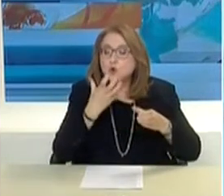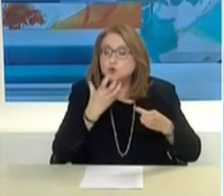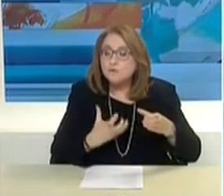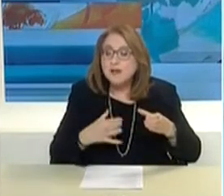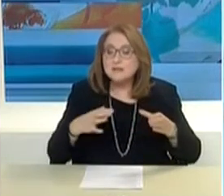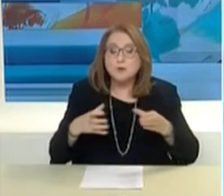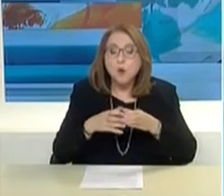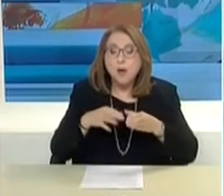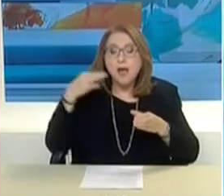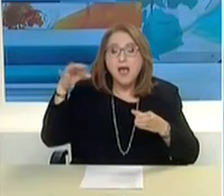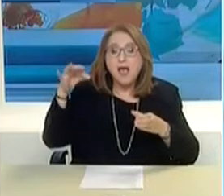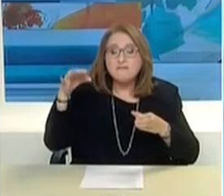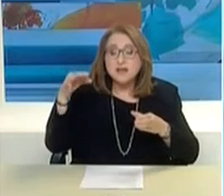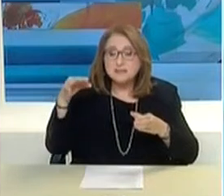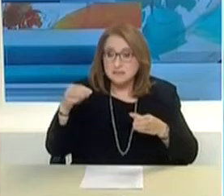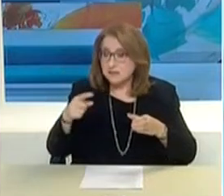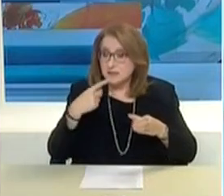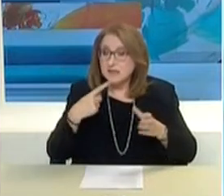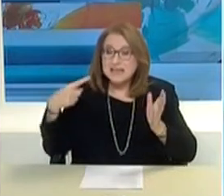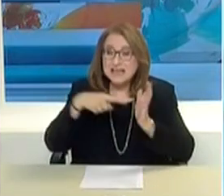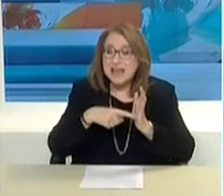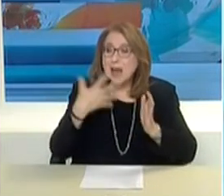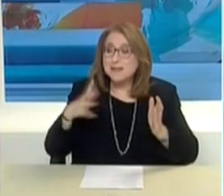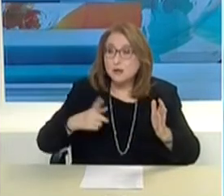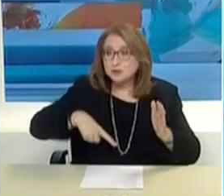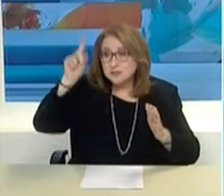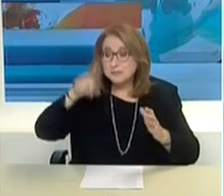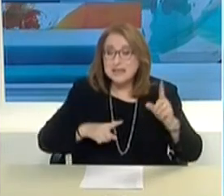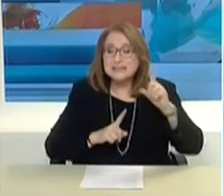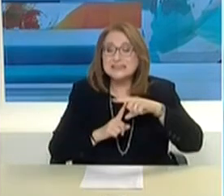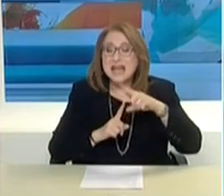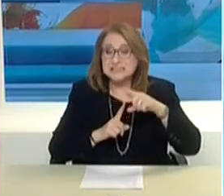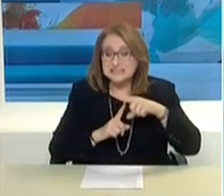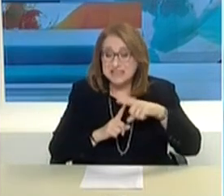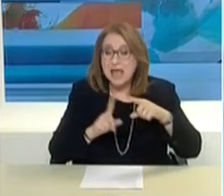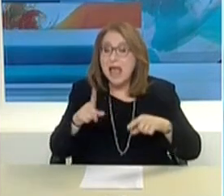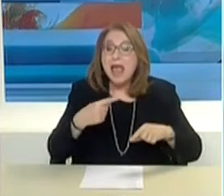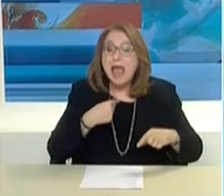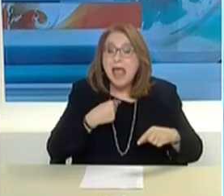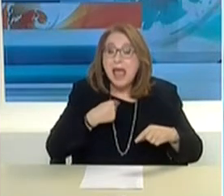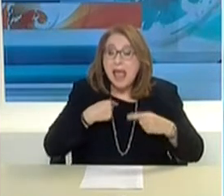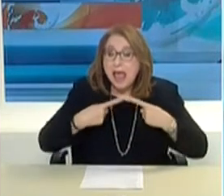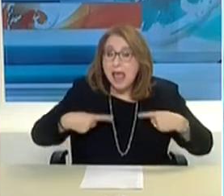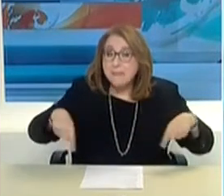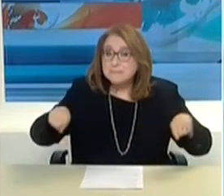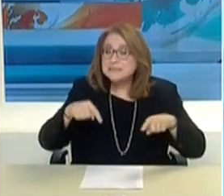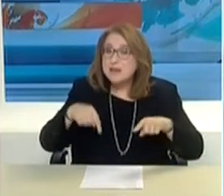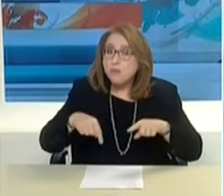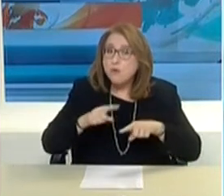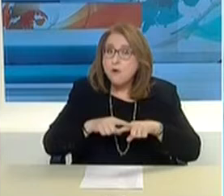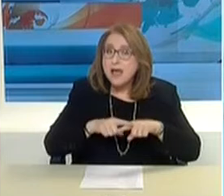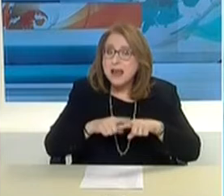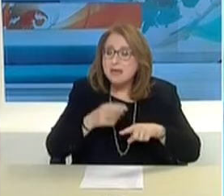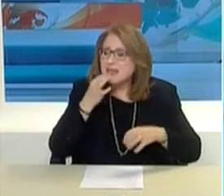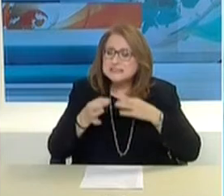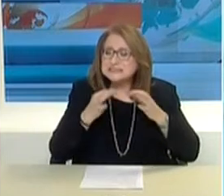μάλιστα έχουμε δυνατότητα για 1500 την ημέρα. Θα ήθελα να ρωτήσω εμείς ποια γραμμή ακολουθούμε, γιατί ακούγονται και διάφορες φωνές